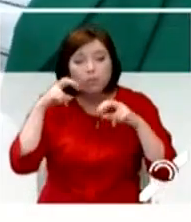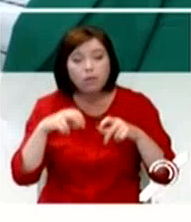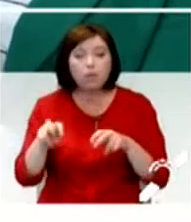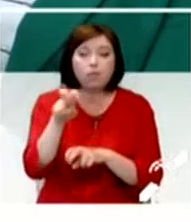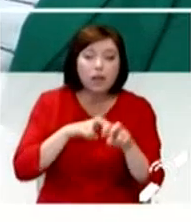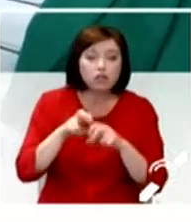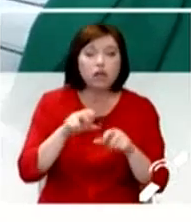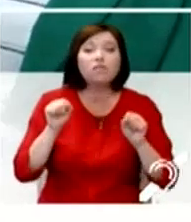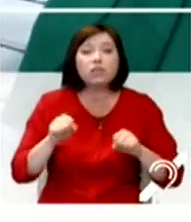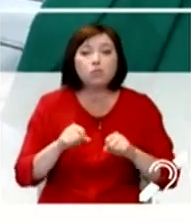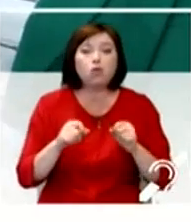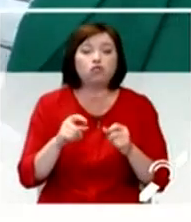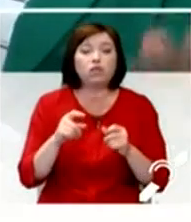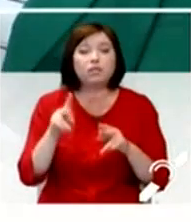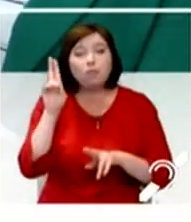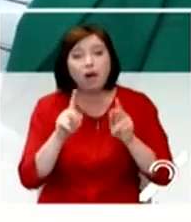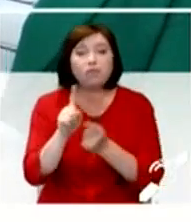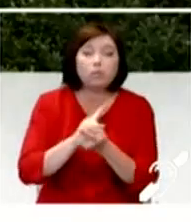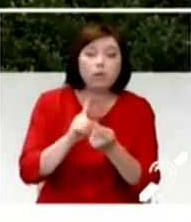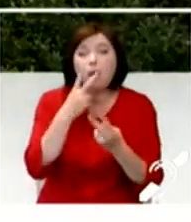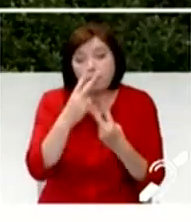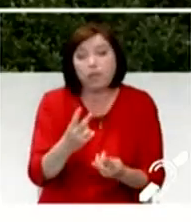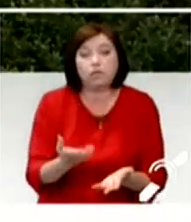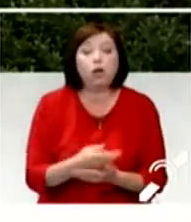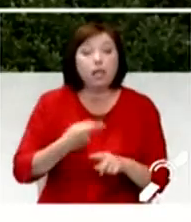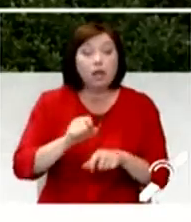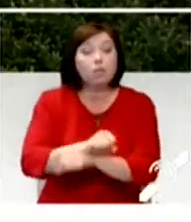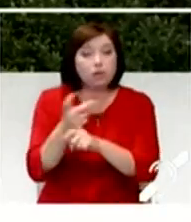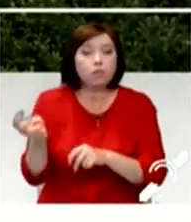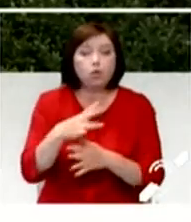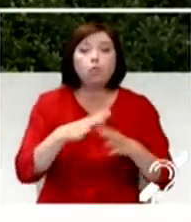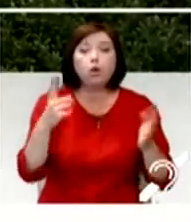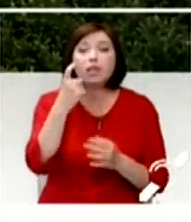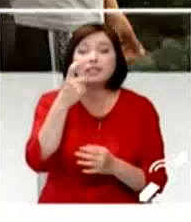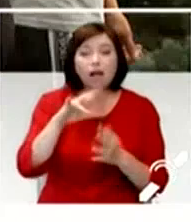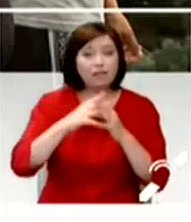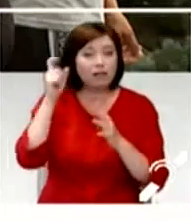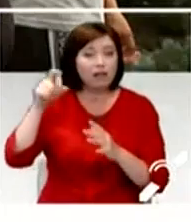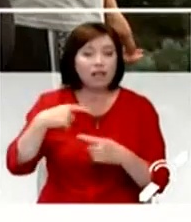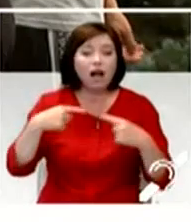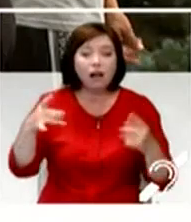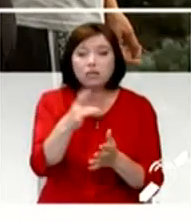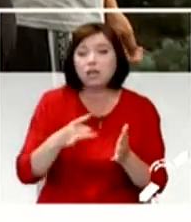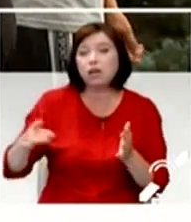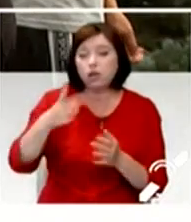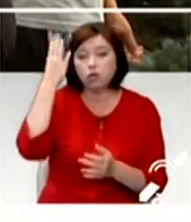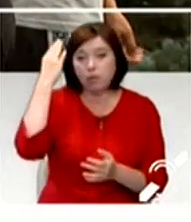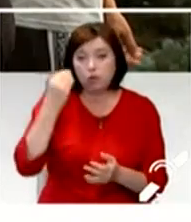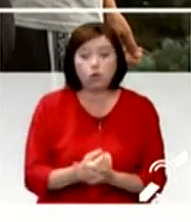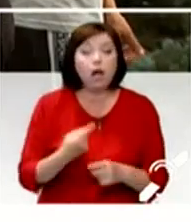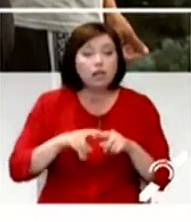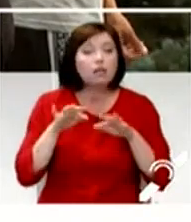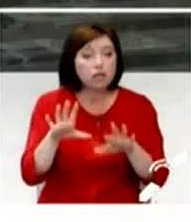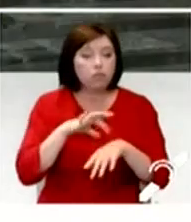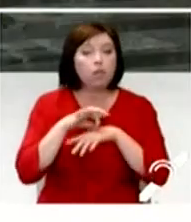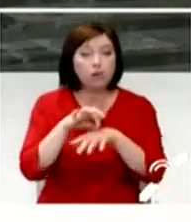modalitatea care noi am cerut acum. La protest au venit peste 100 de fermieri din diferite zone ale Republicii Moldova. Acțiunea a